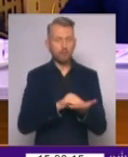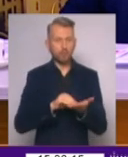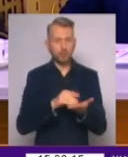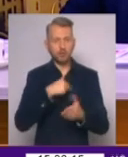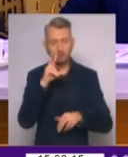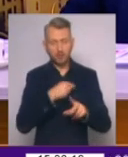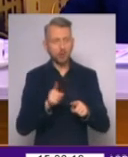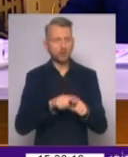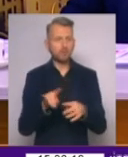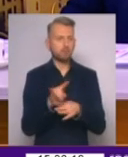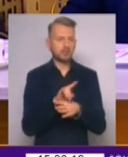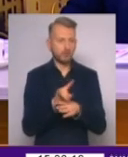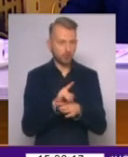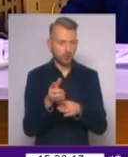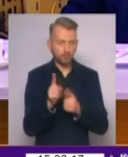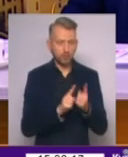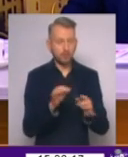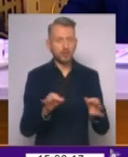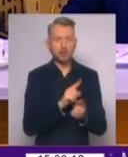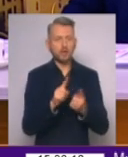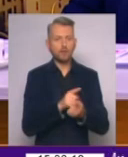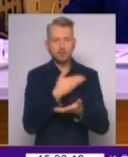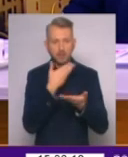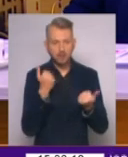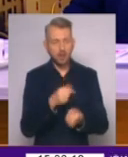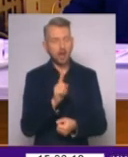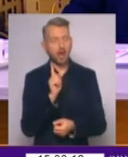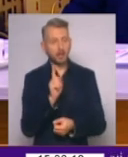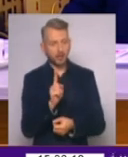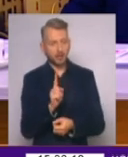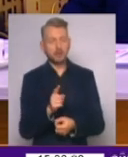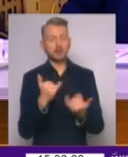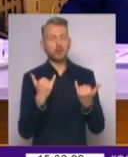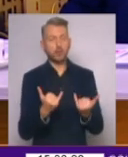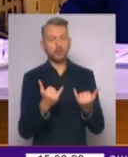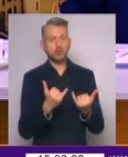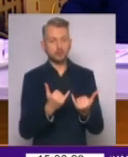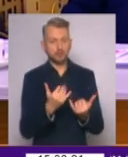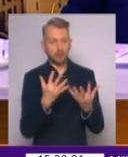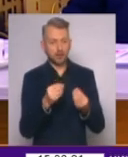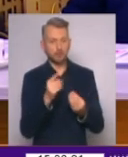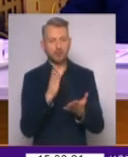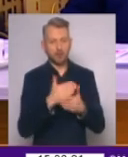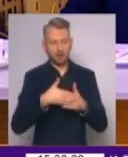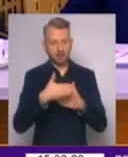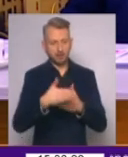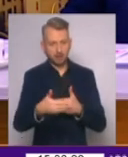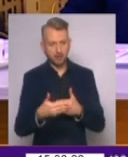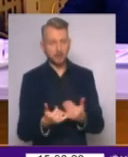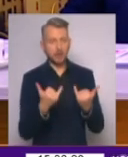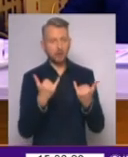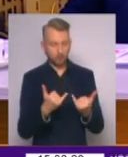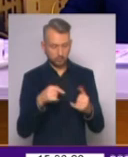це псевдореформою, що ніякої реформи немає. Але на сьогоднішній рік вона має певні етапи.